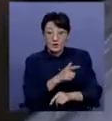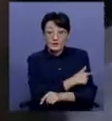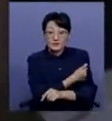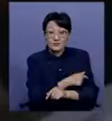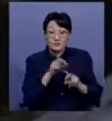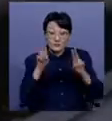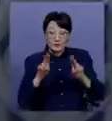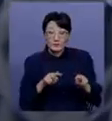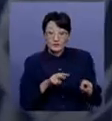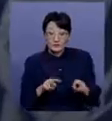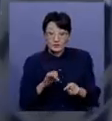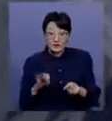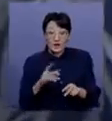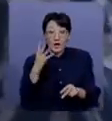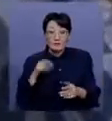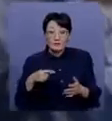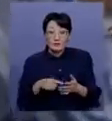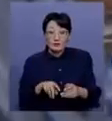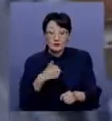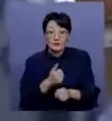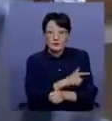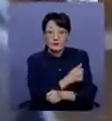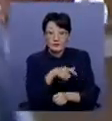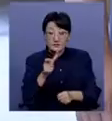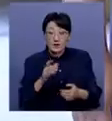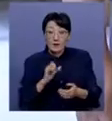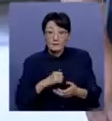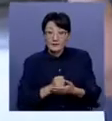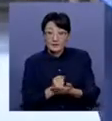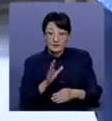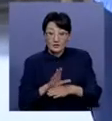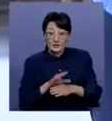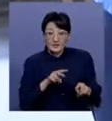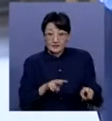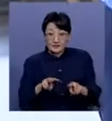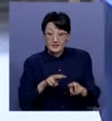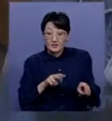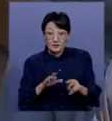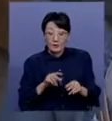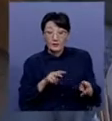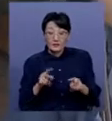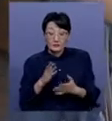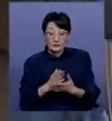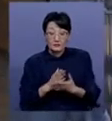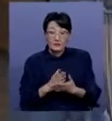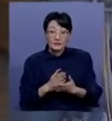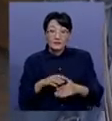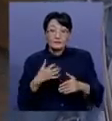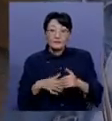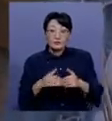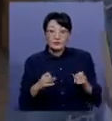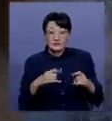санитарлық гигиеналық талаптардың және Алматы қаласы бас санитар дәрігерінің қаулысының сақталу-сақталмауын бақылап жүр. У вас вот между столами,